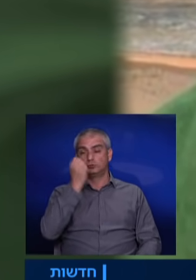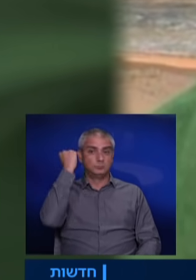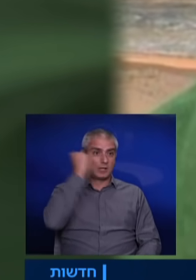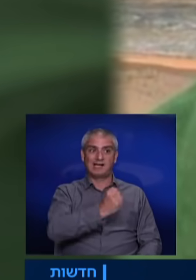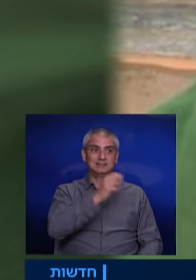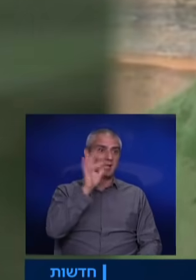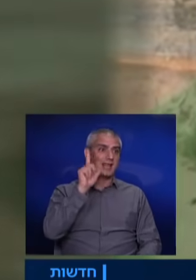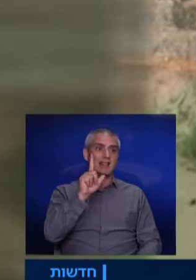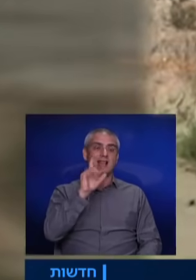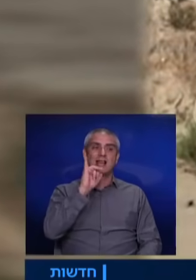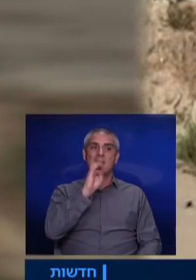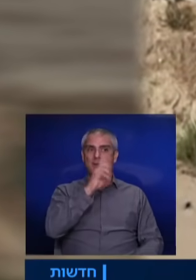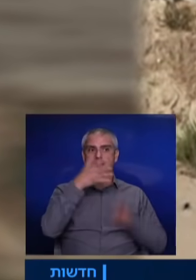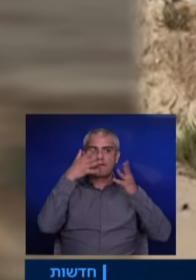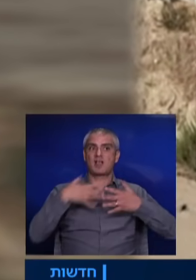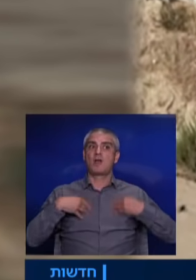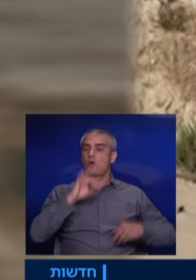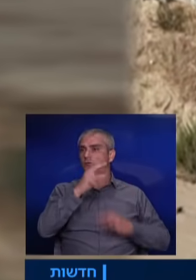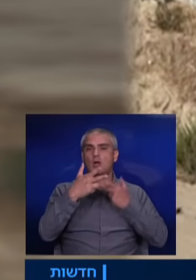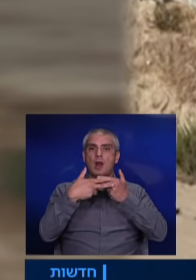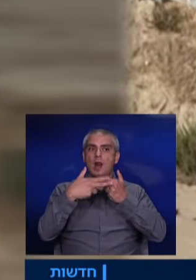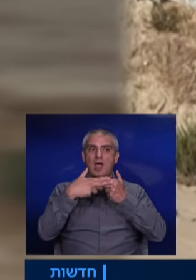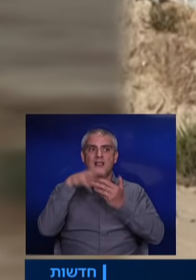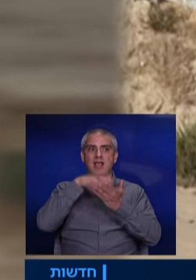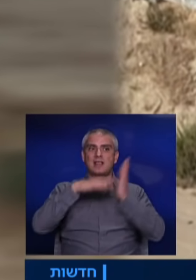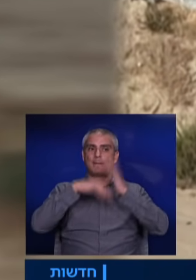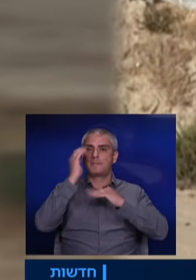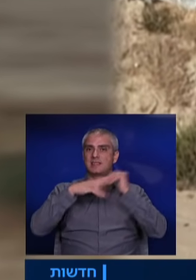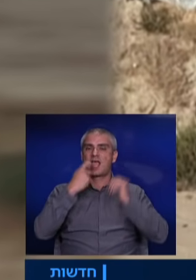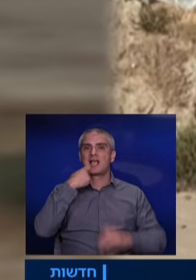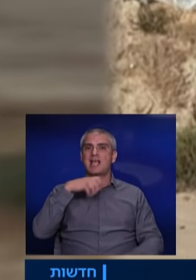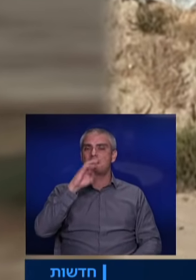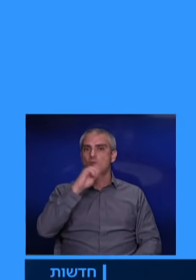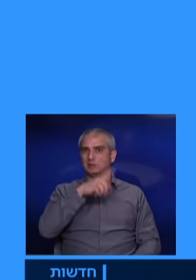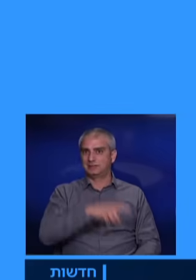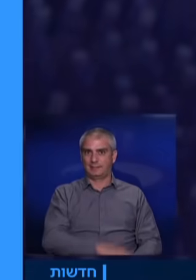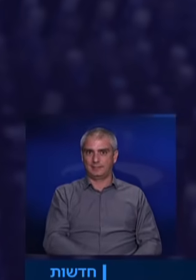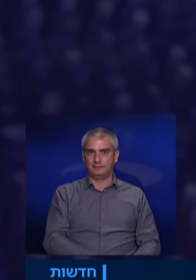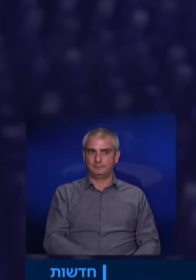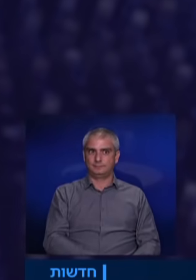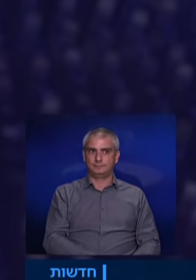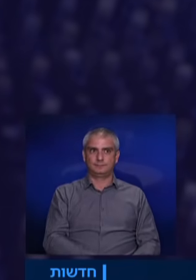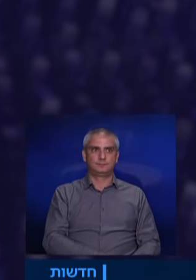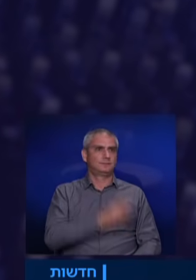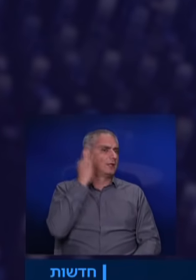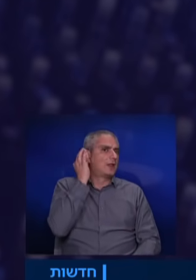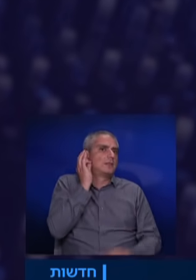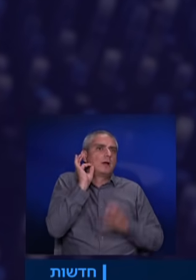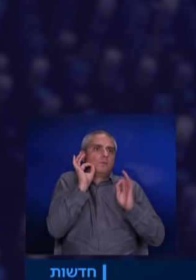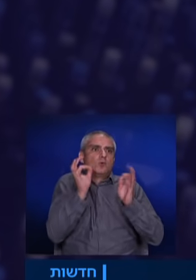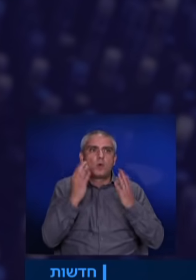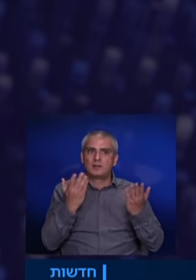ליטל יעל מלניק וקבר את גופתה סמוך לאתר הבנייה הזה בקריית מוצקין. היא באמת הייתה אדם